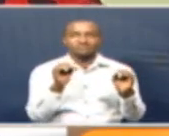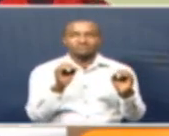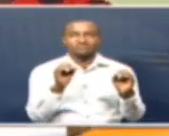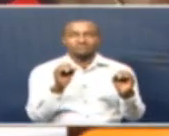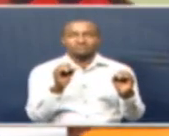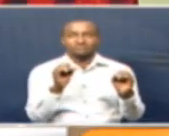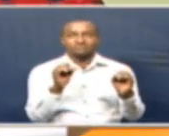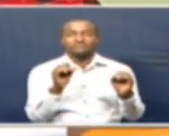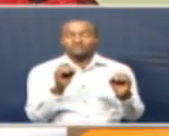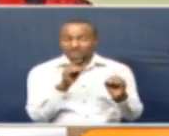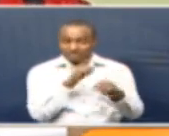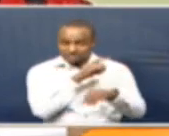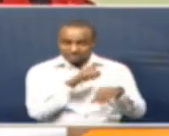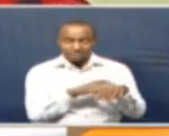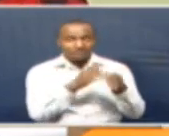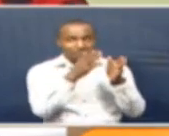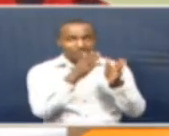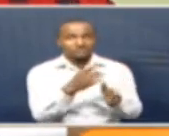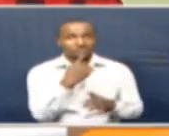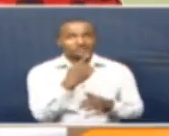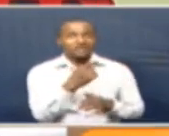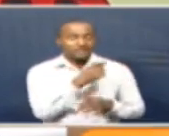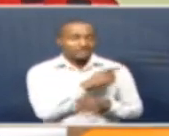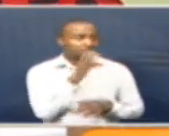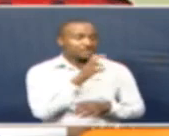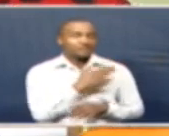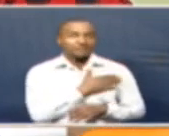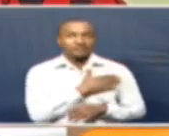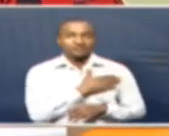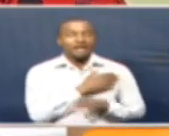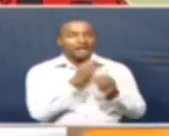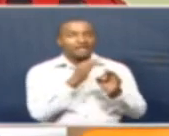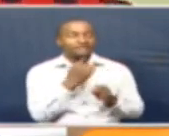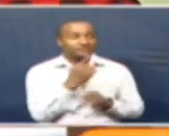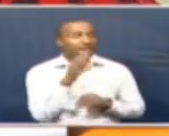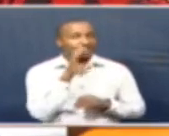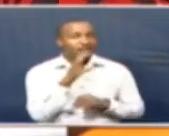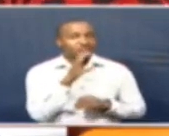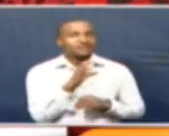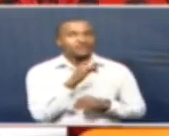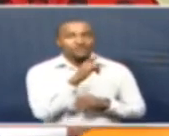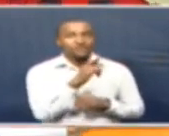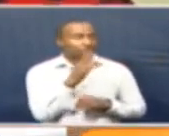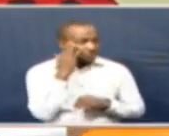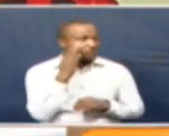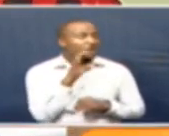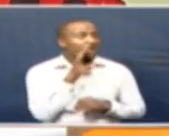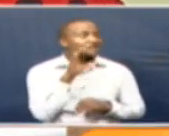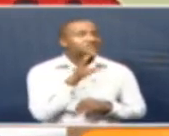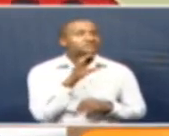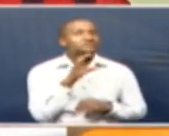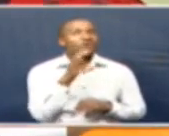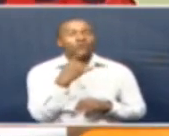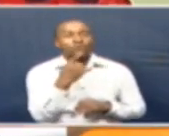unajua lulu mtu akikwambia mmeo kwa kuambie you meet my cousin, kama amekwambia ni cousin wake, si wewe ujue kama ni cousin ni